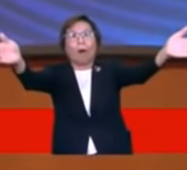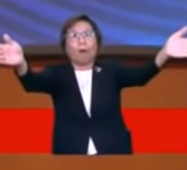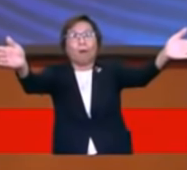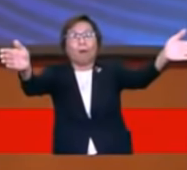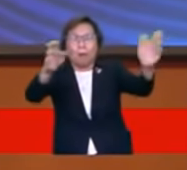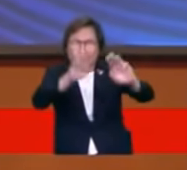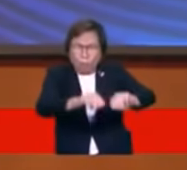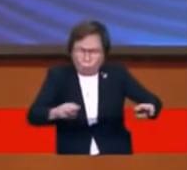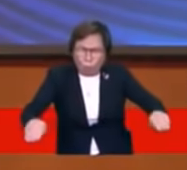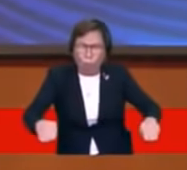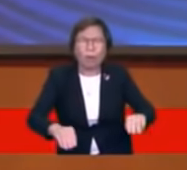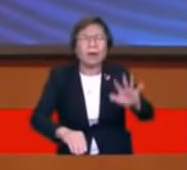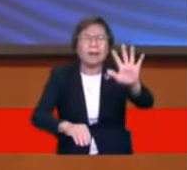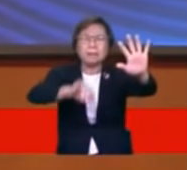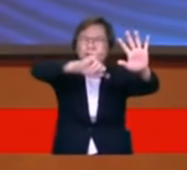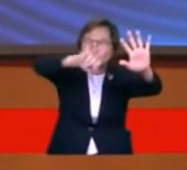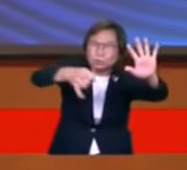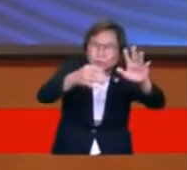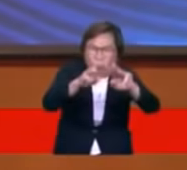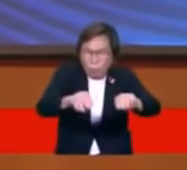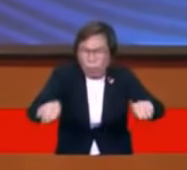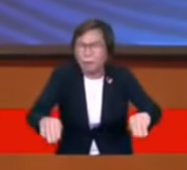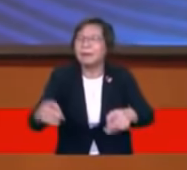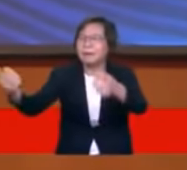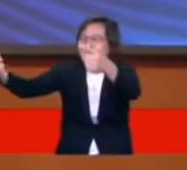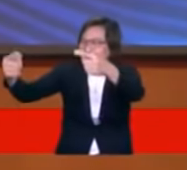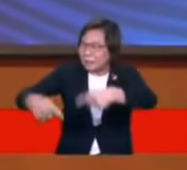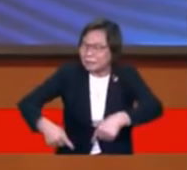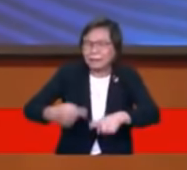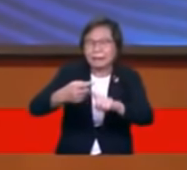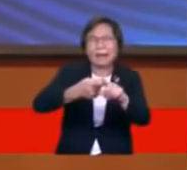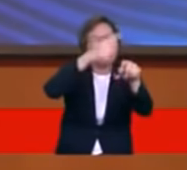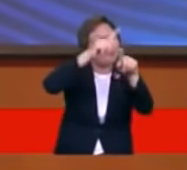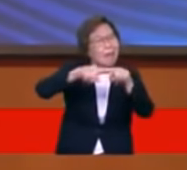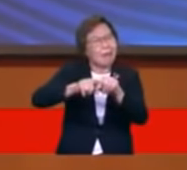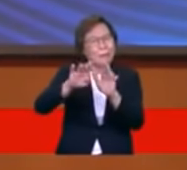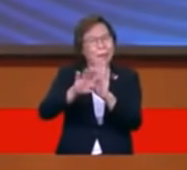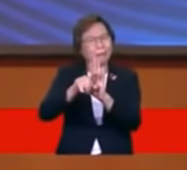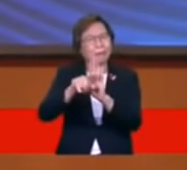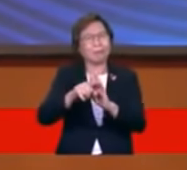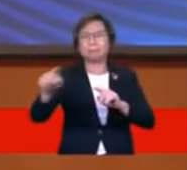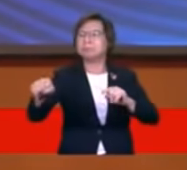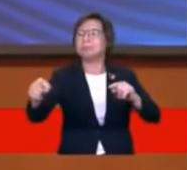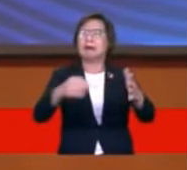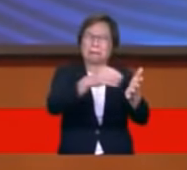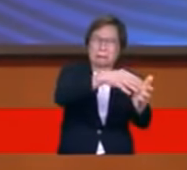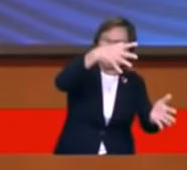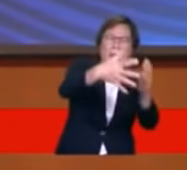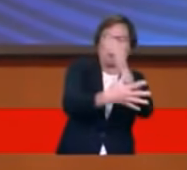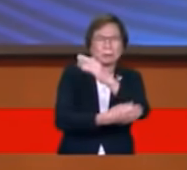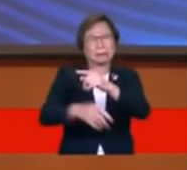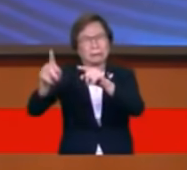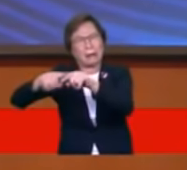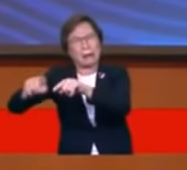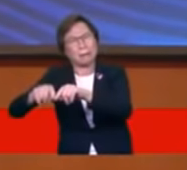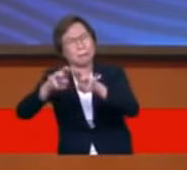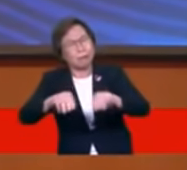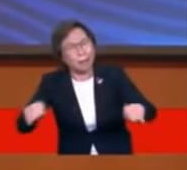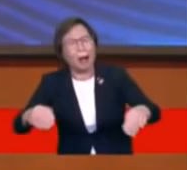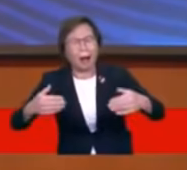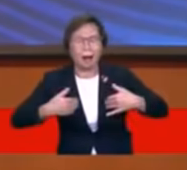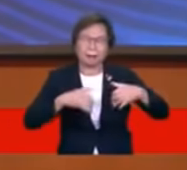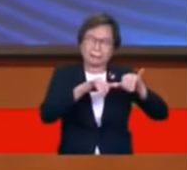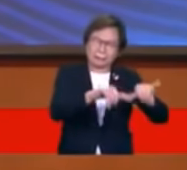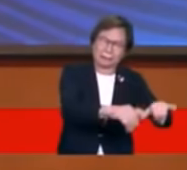murid seramai lima juta orang ini datang daripada pelbagai latar belakang ada